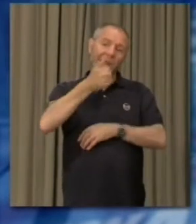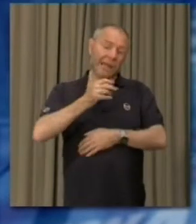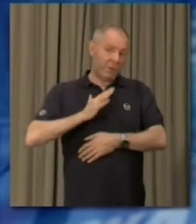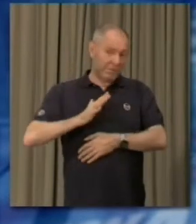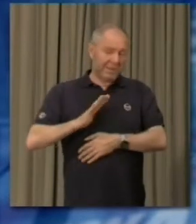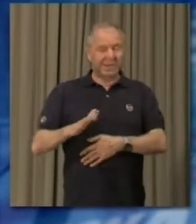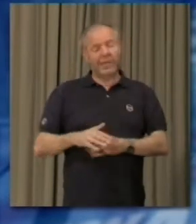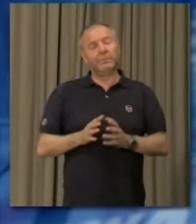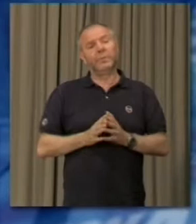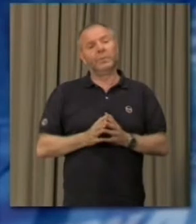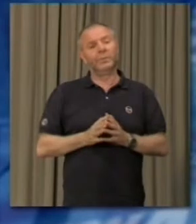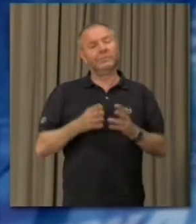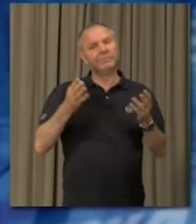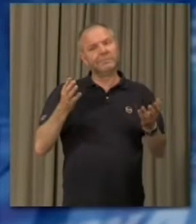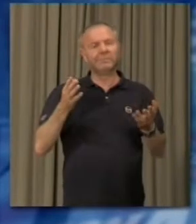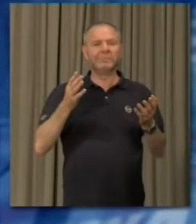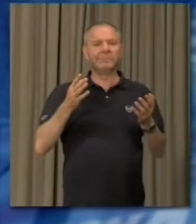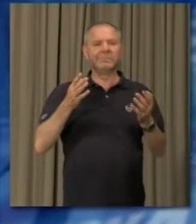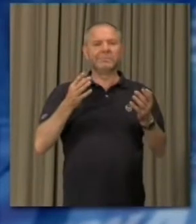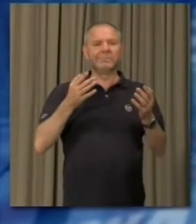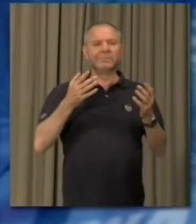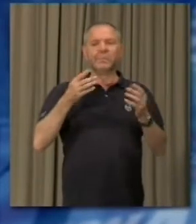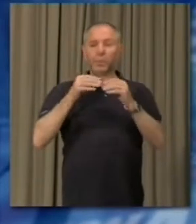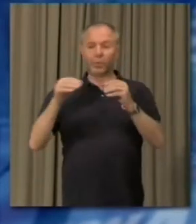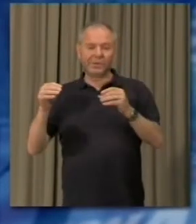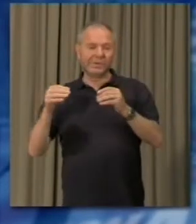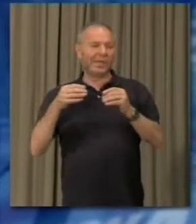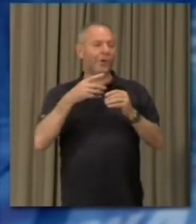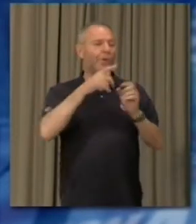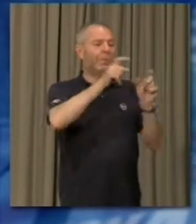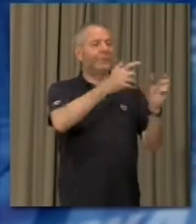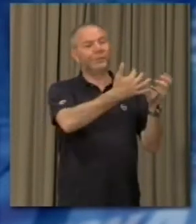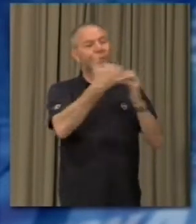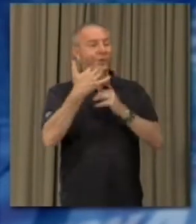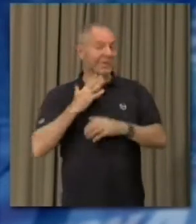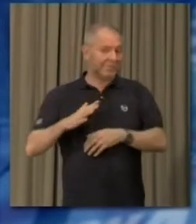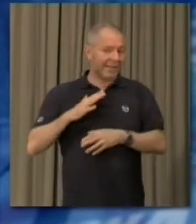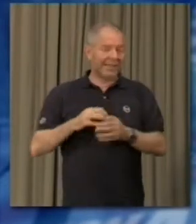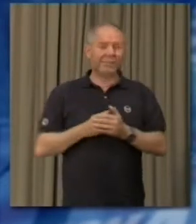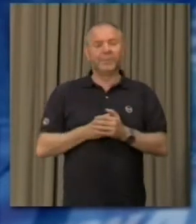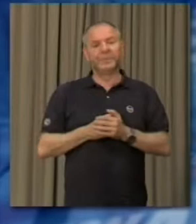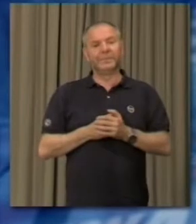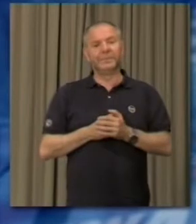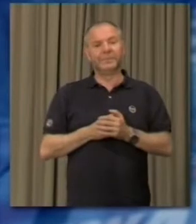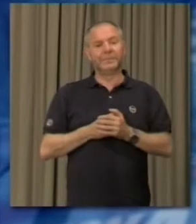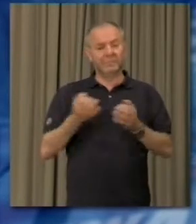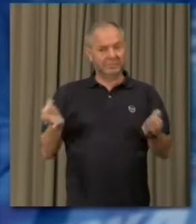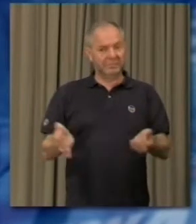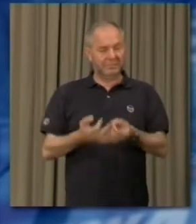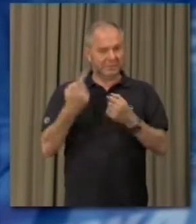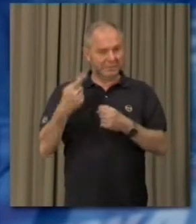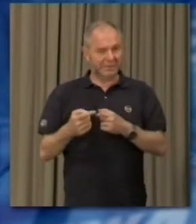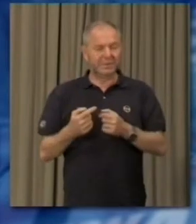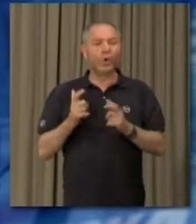che riteniamo possa essere un modo per avvicinare il museo anche al grande pubblico. Nel contempo, in data di ieri,